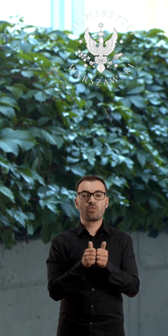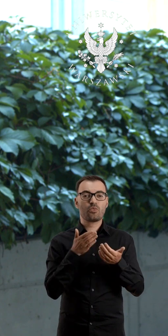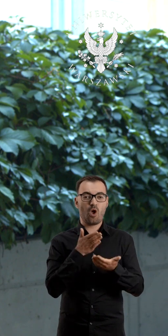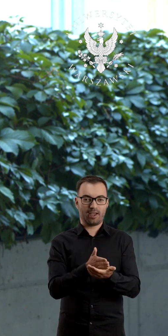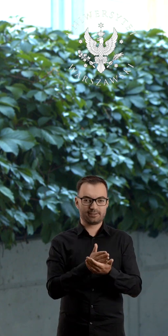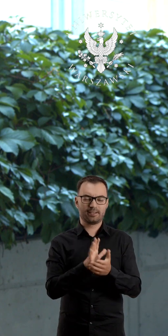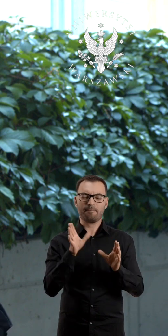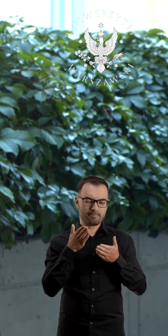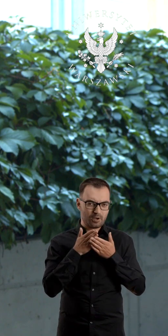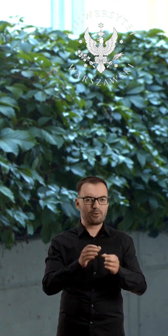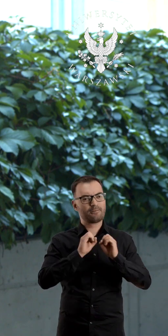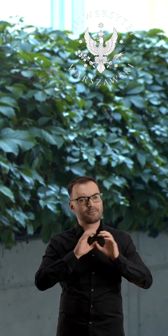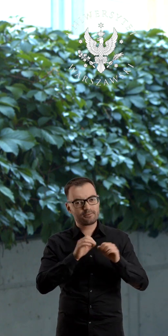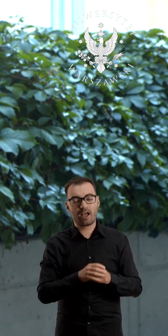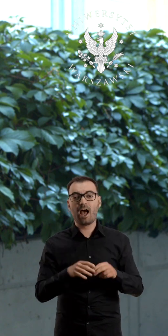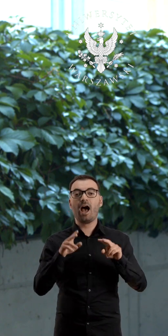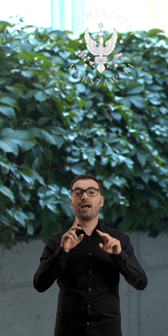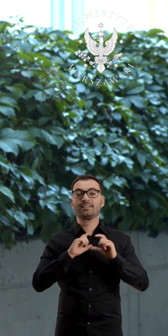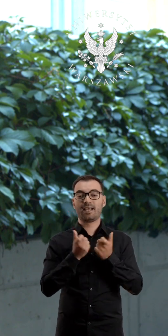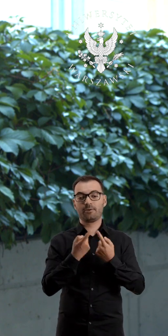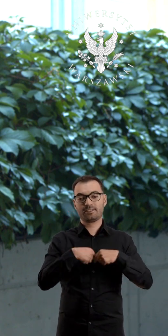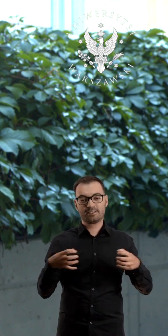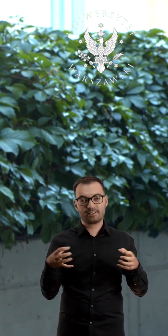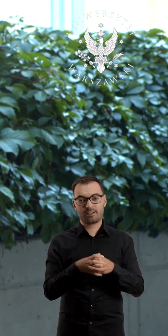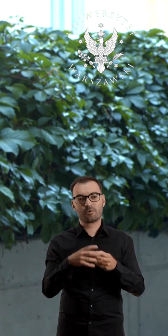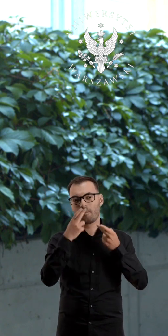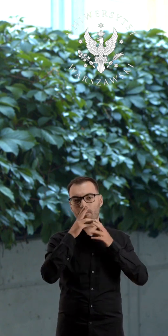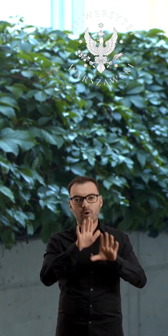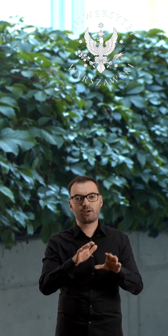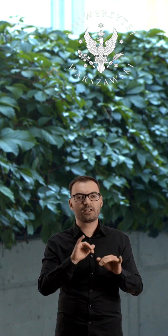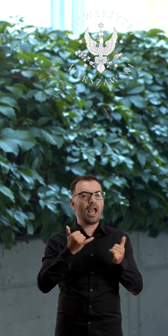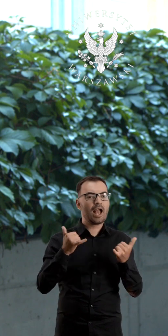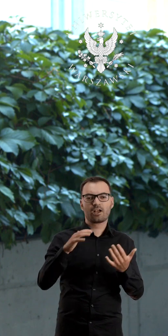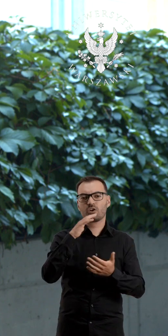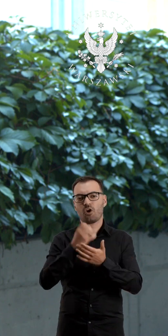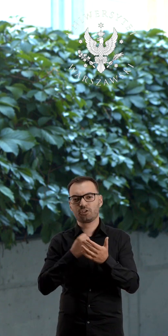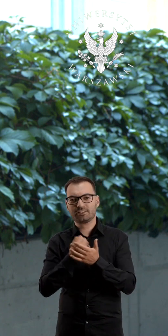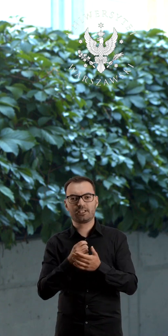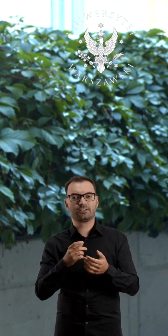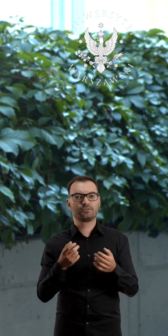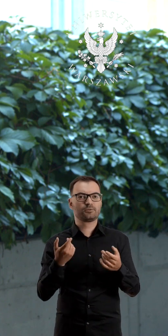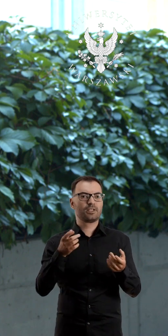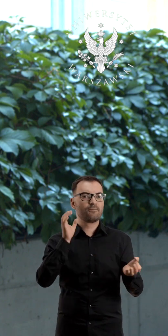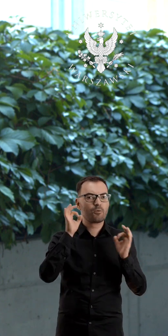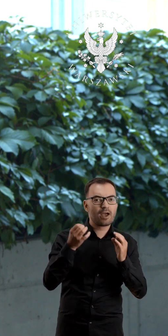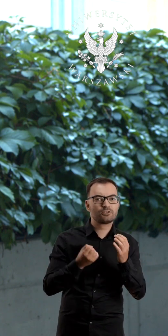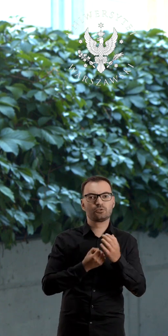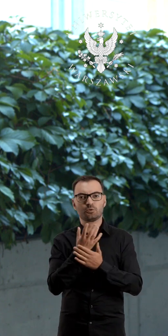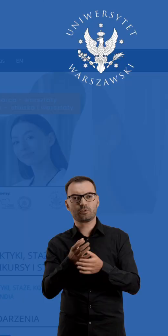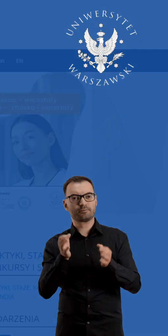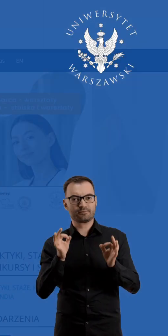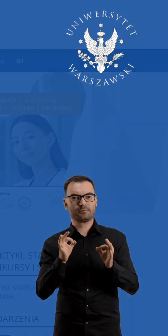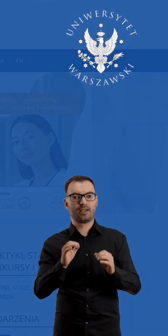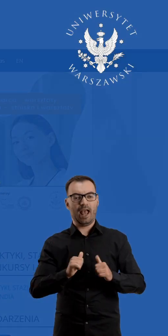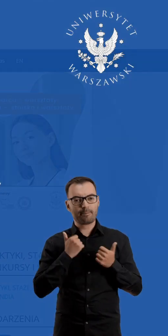tym pomoże, a reszta zespołu pokaże, jak korzystać z dostępnych źródeł, aby znaleźć to, czego